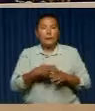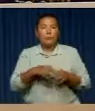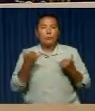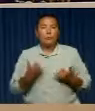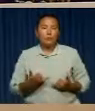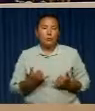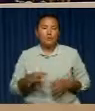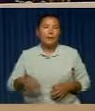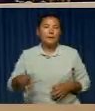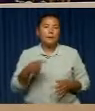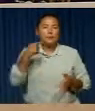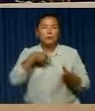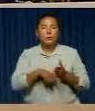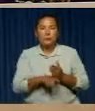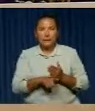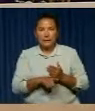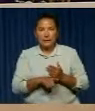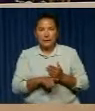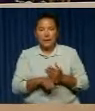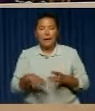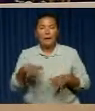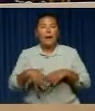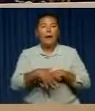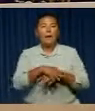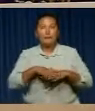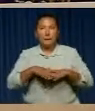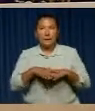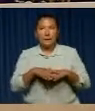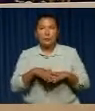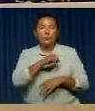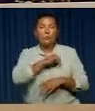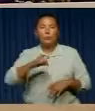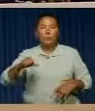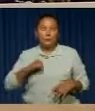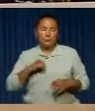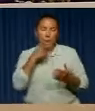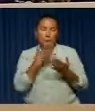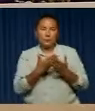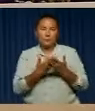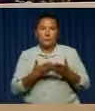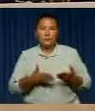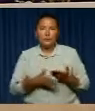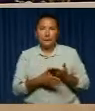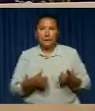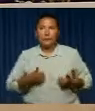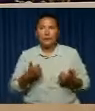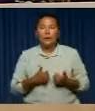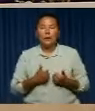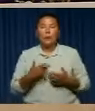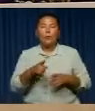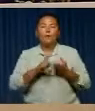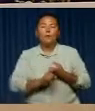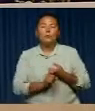таңдағы Маңғыстау ішіндегі әбден қалып тас қалған індет өзінің бетін көрсетіп жатыр. Бұл